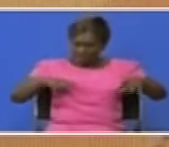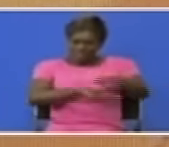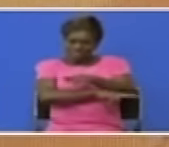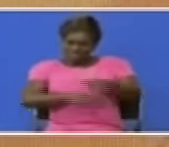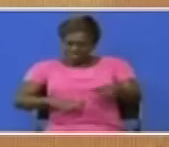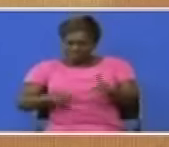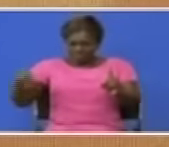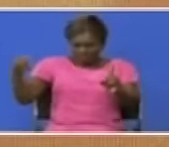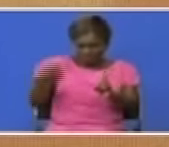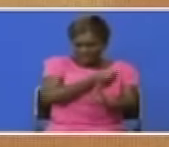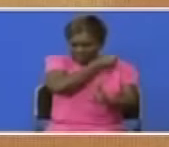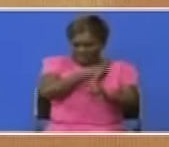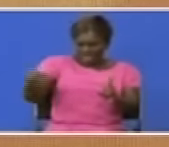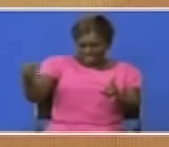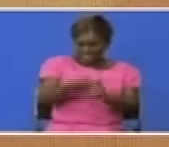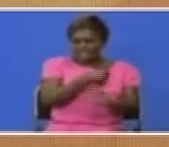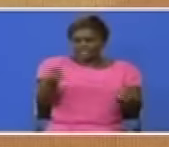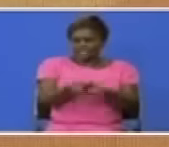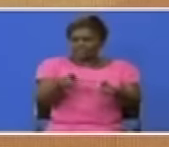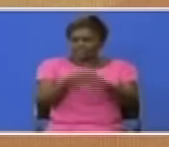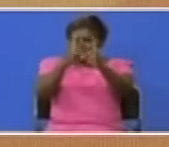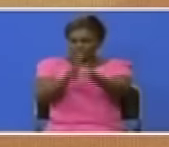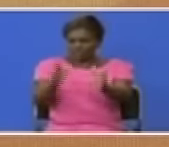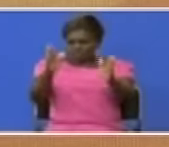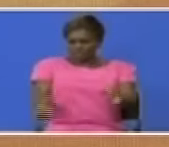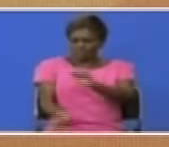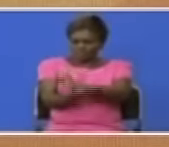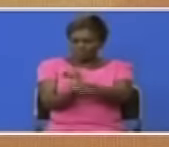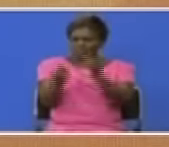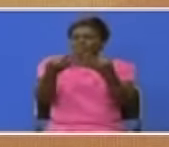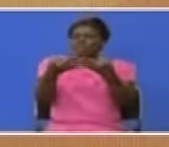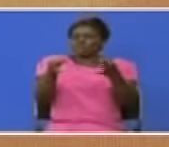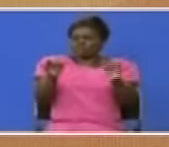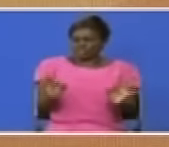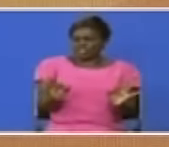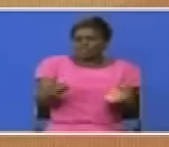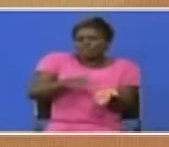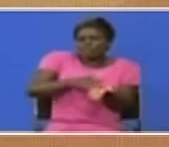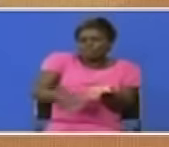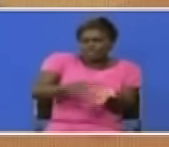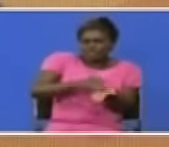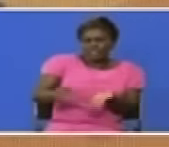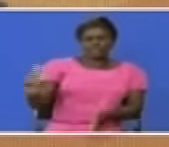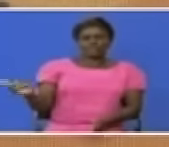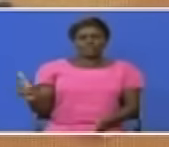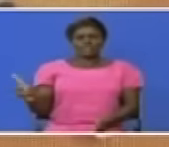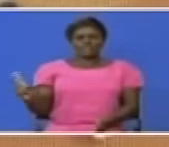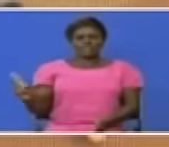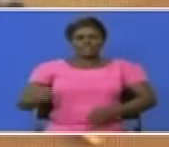wa mabavu, na kama anavyoarifu Kamche Menza, Kinywa ameachiliwa huru kufuatia msamaha wa rais.